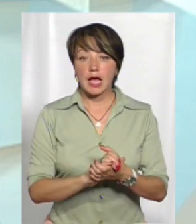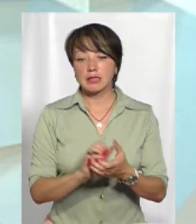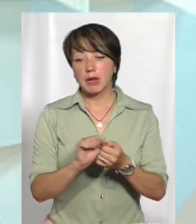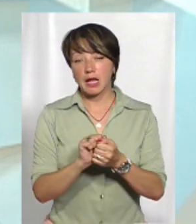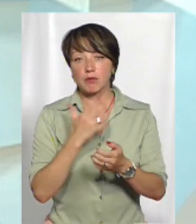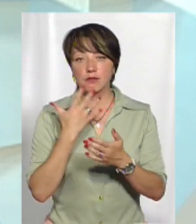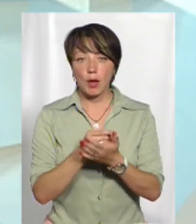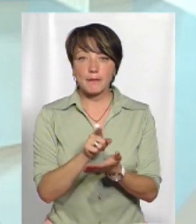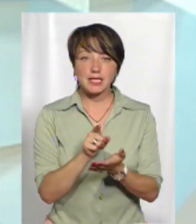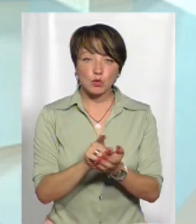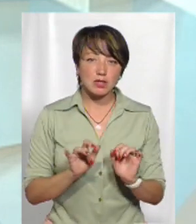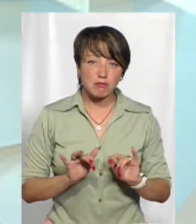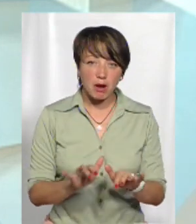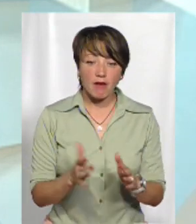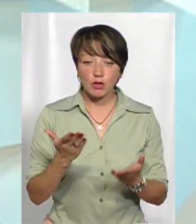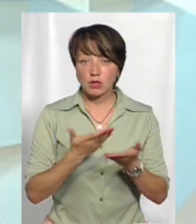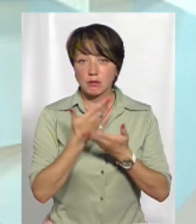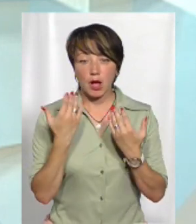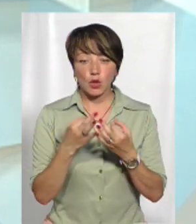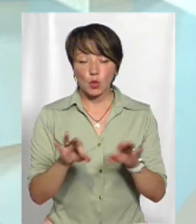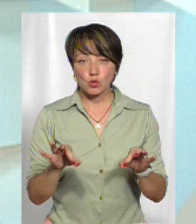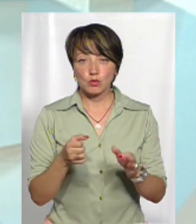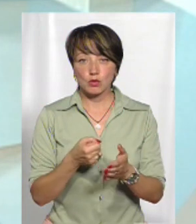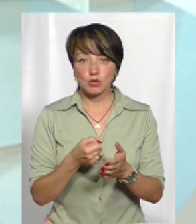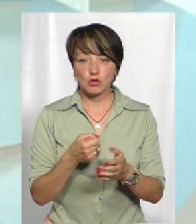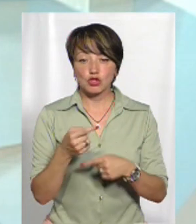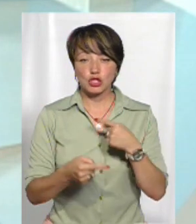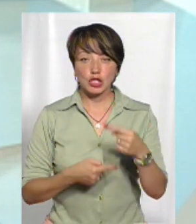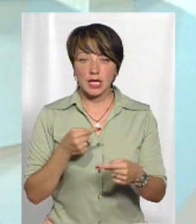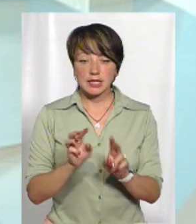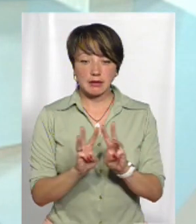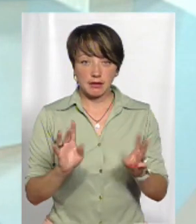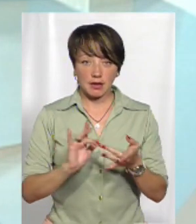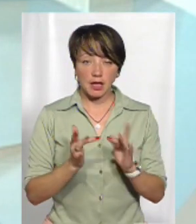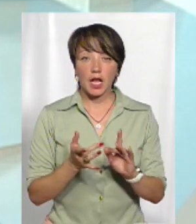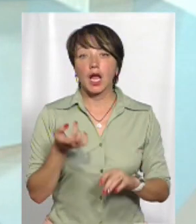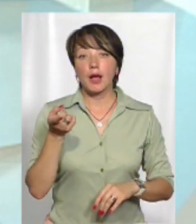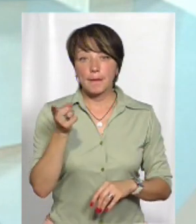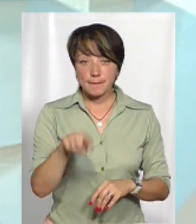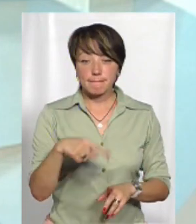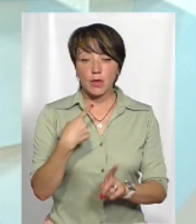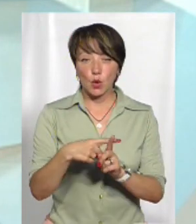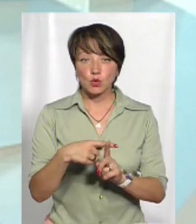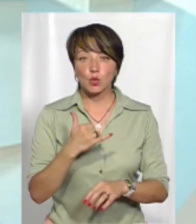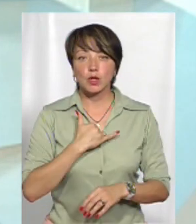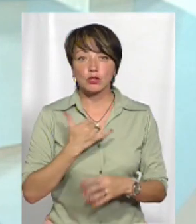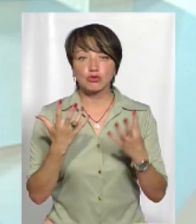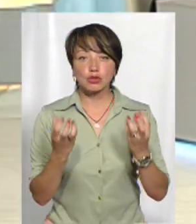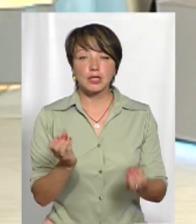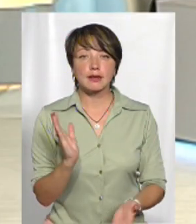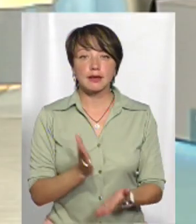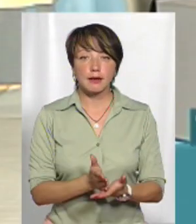матеріалами своєї пенсійної справи, якщо вони не мають доступу для цього через веб-портал. Крім того, ще в нас